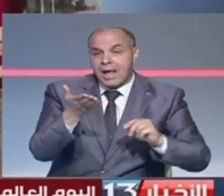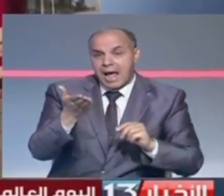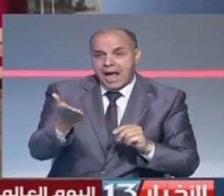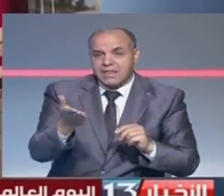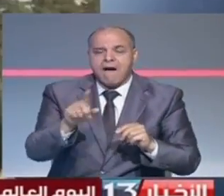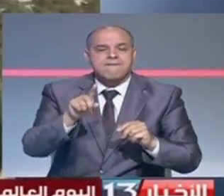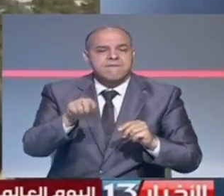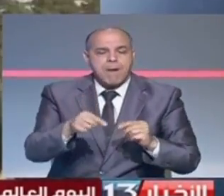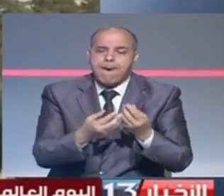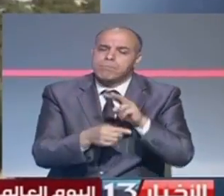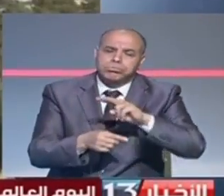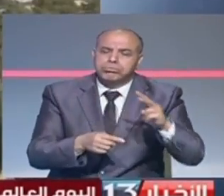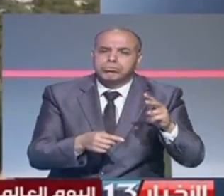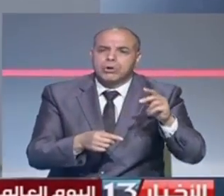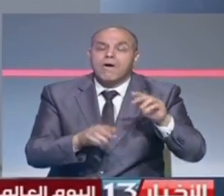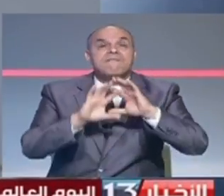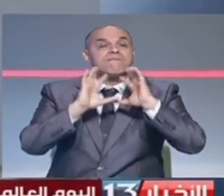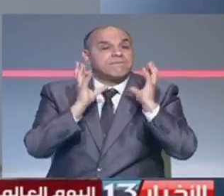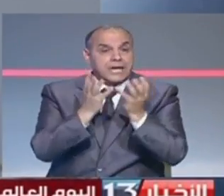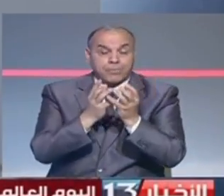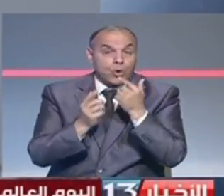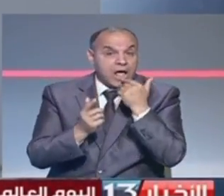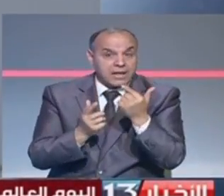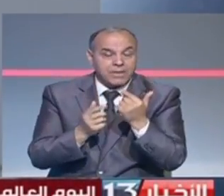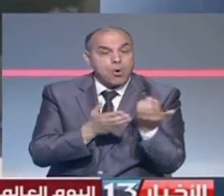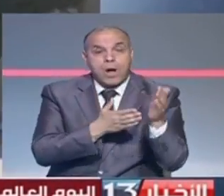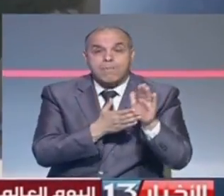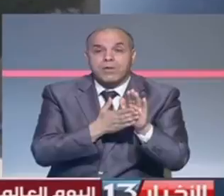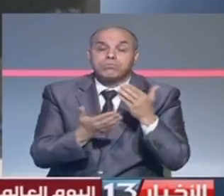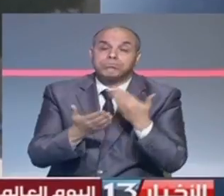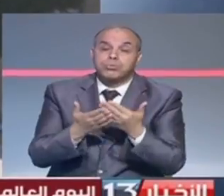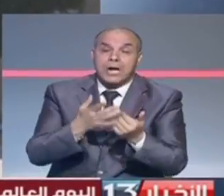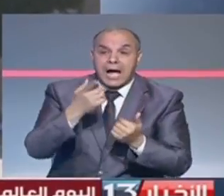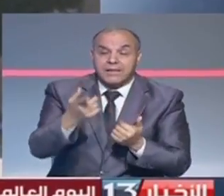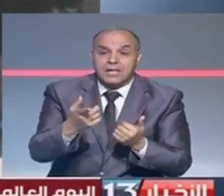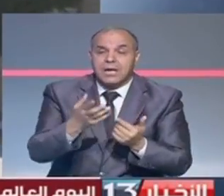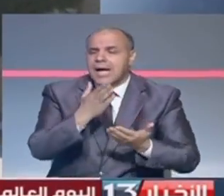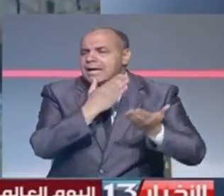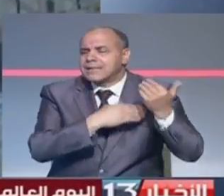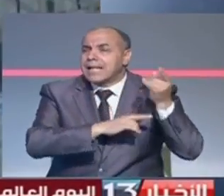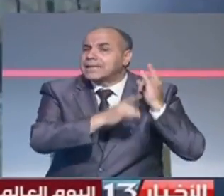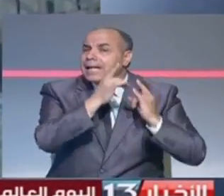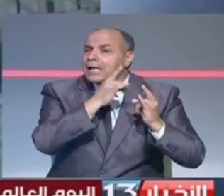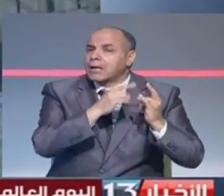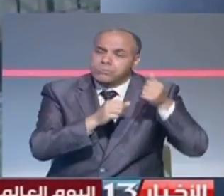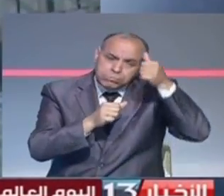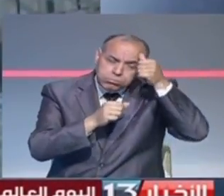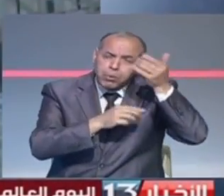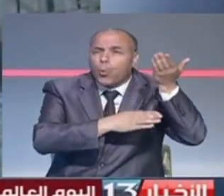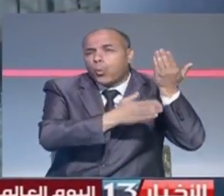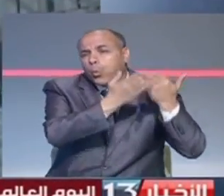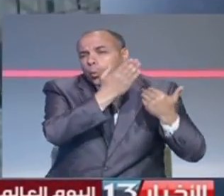تزخر به مختلف ربوع الكره الارضيه ويمثل شاهدا حيا على اصاله التاريخ وعراقه الحضارات